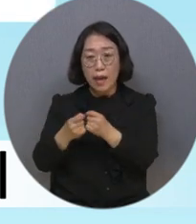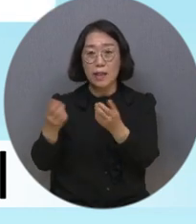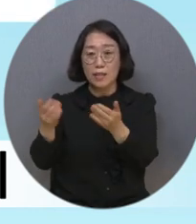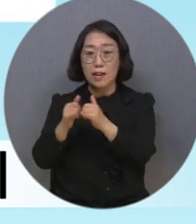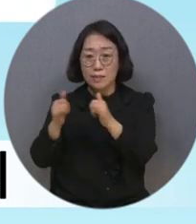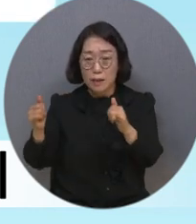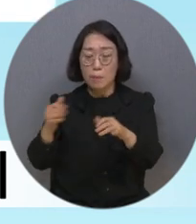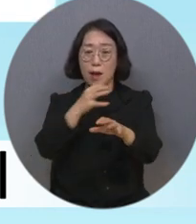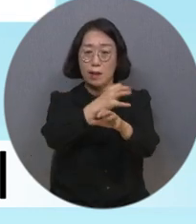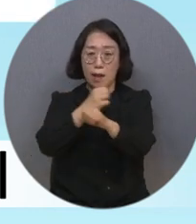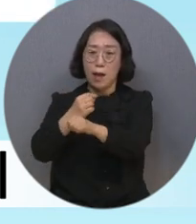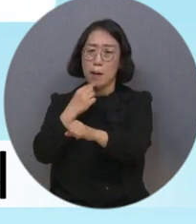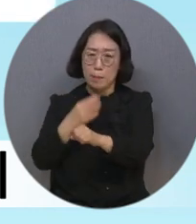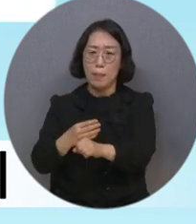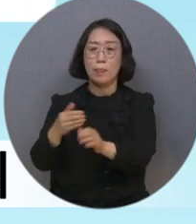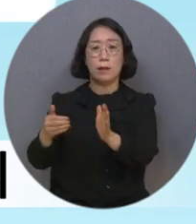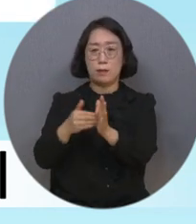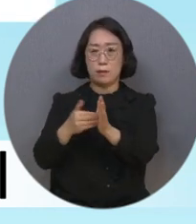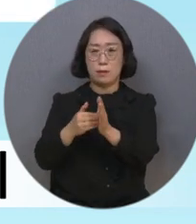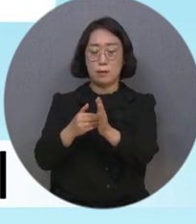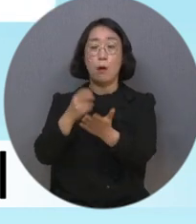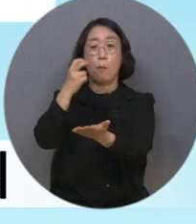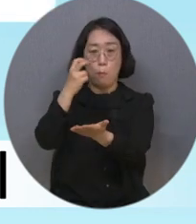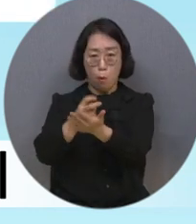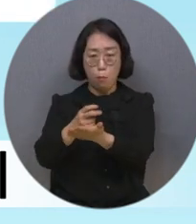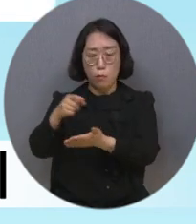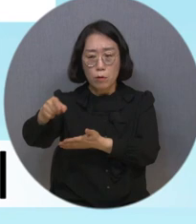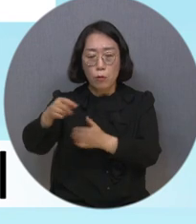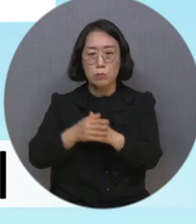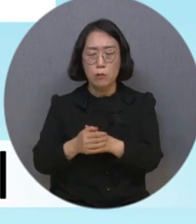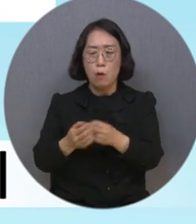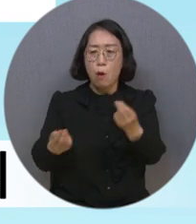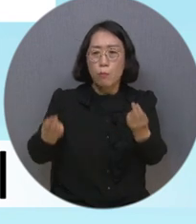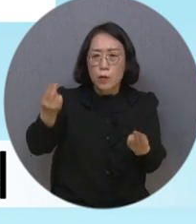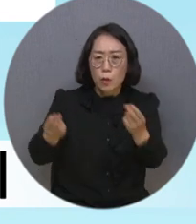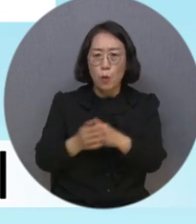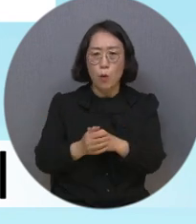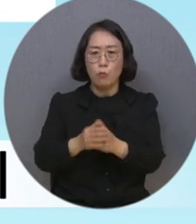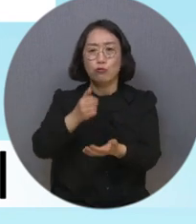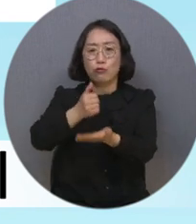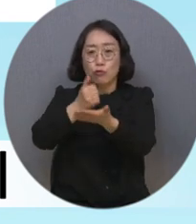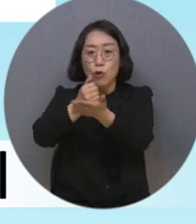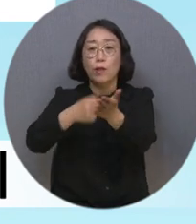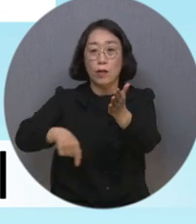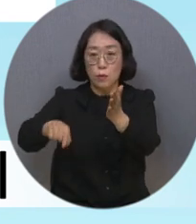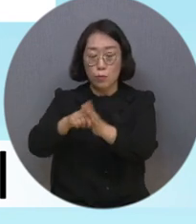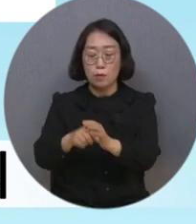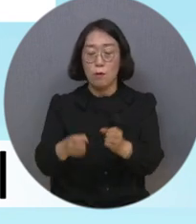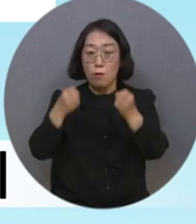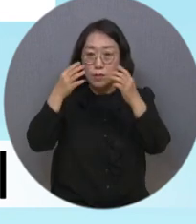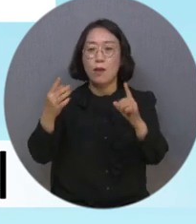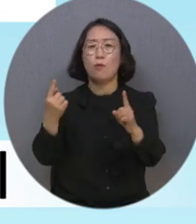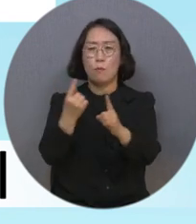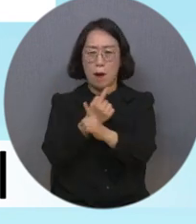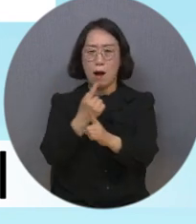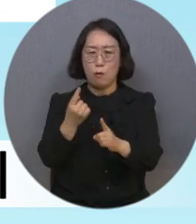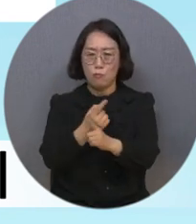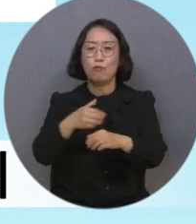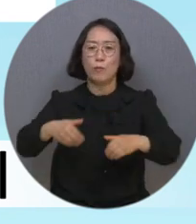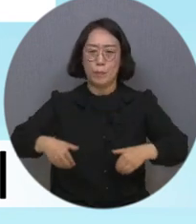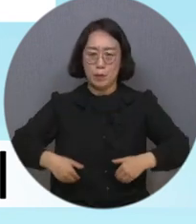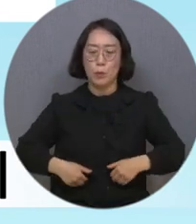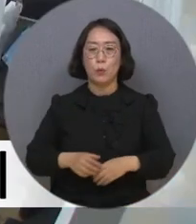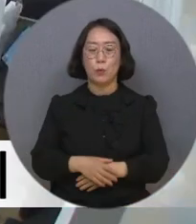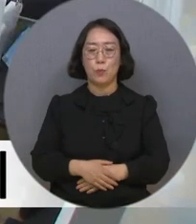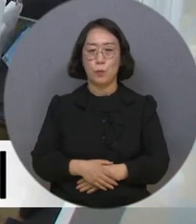행위를 허용하고 있어 이들 플랫폼 회사가 보험 상품을 비교하고 추천하기 위해서는 혁신 금융 서비스 지정이